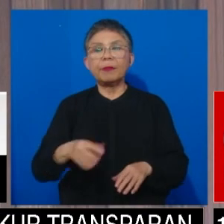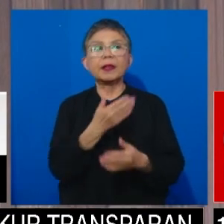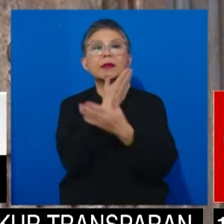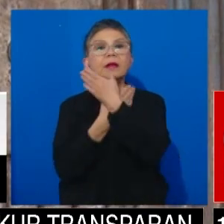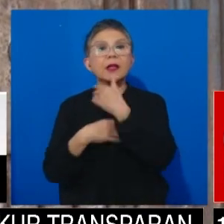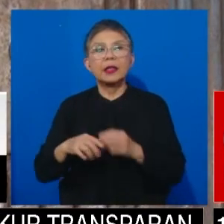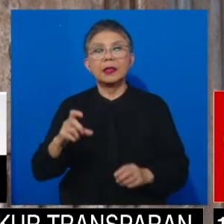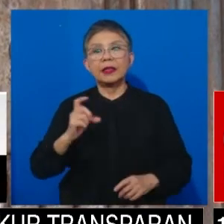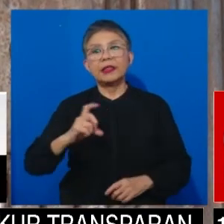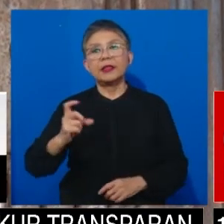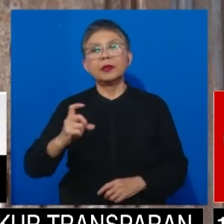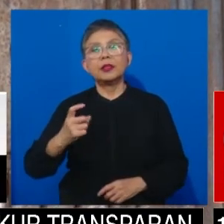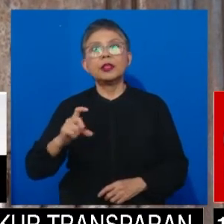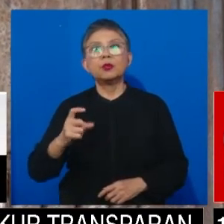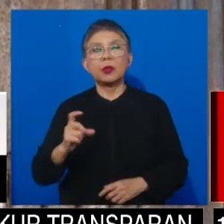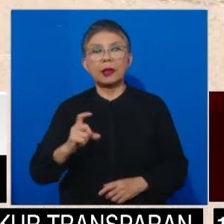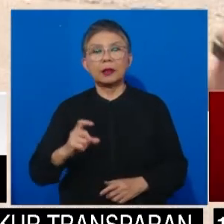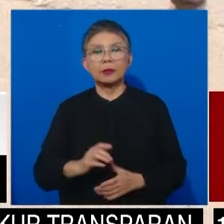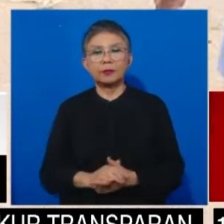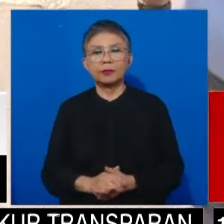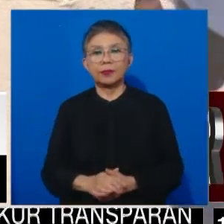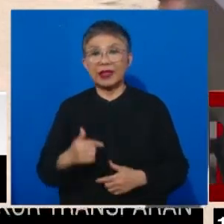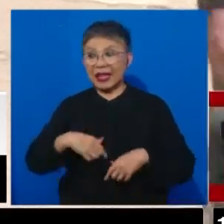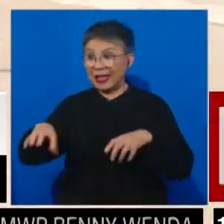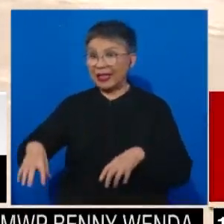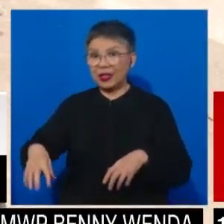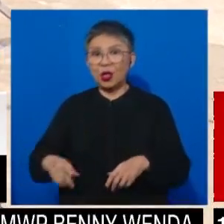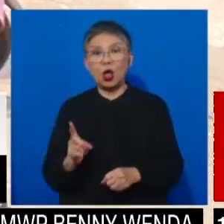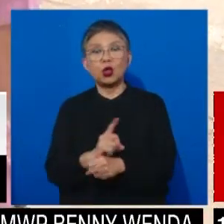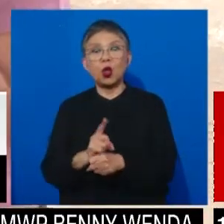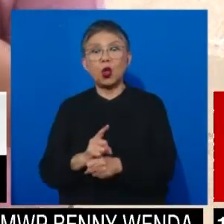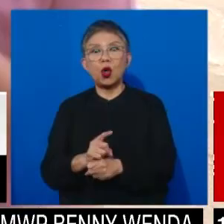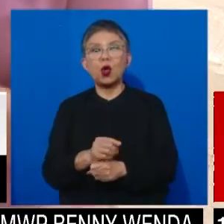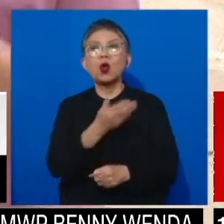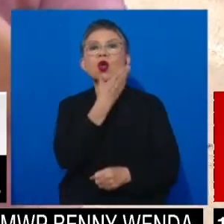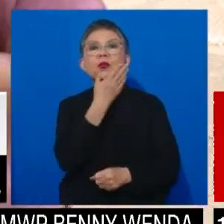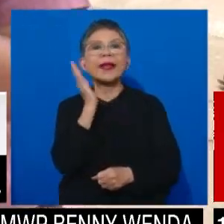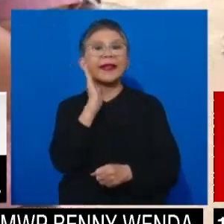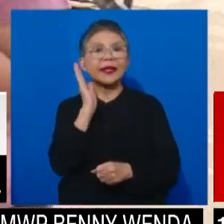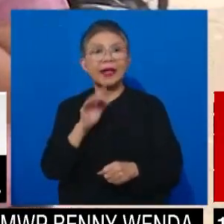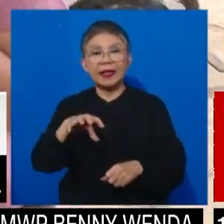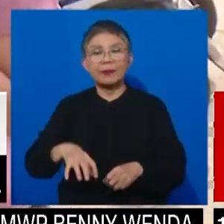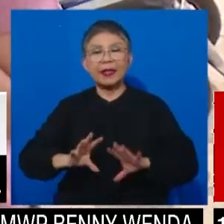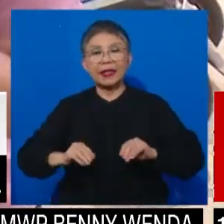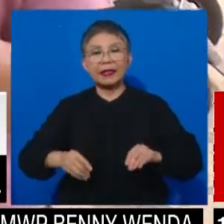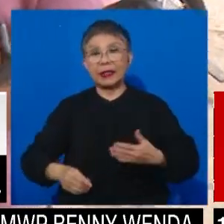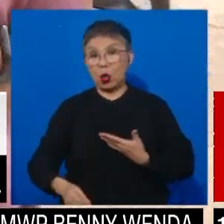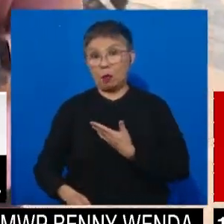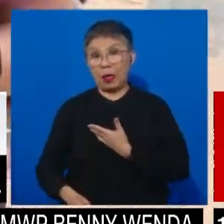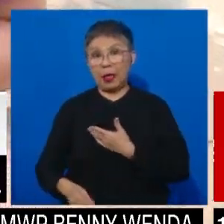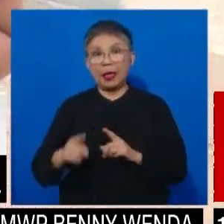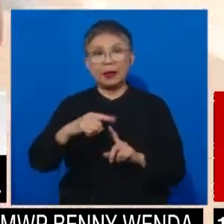Ciputa Timur, Tangerang Selatan. Saat ini saya berada di depan toko dan toko ini toko kosmetik tempat kerja korban.